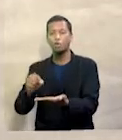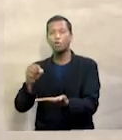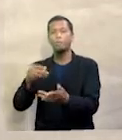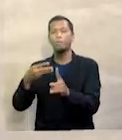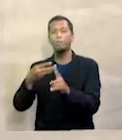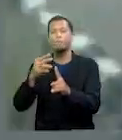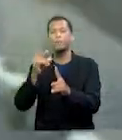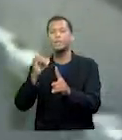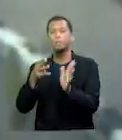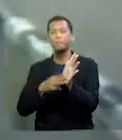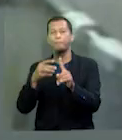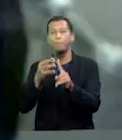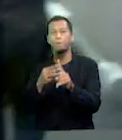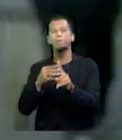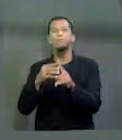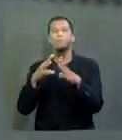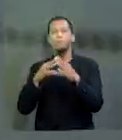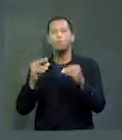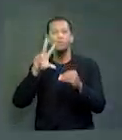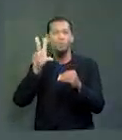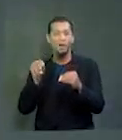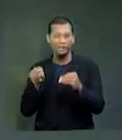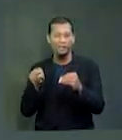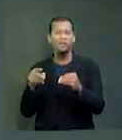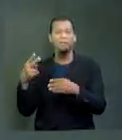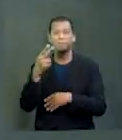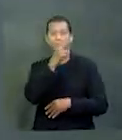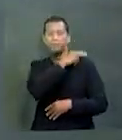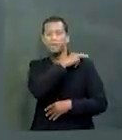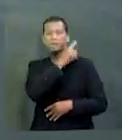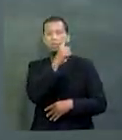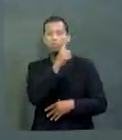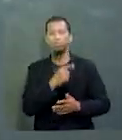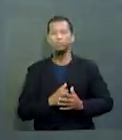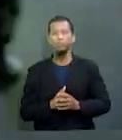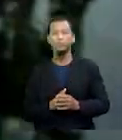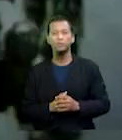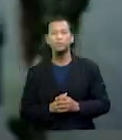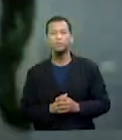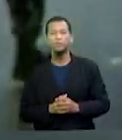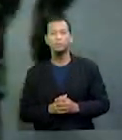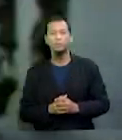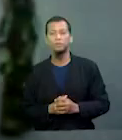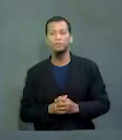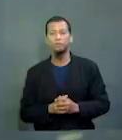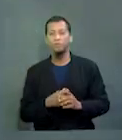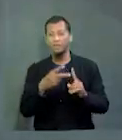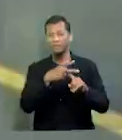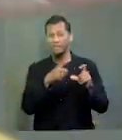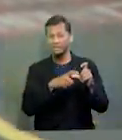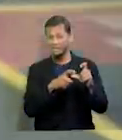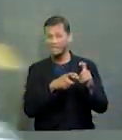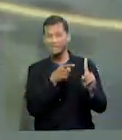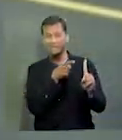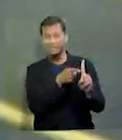ini merupakan berpangkat bintang 1. Dan dibawanya Irjen Pol Verdi Sambo dan juga tiga bintang